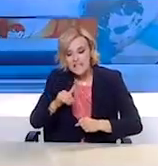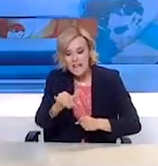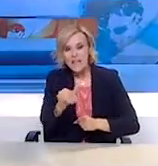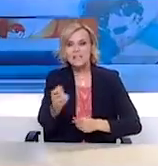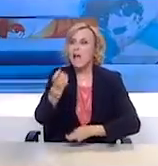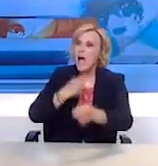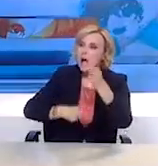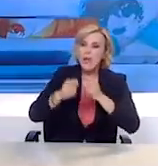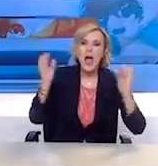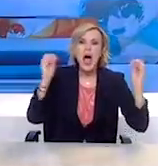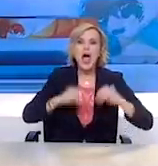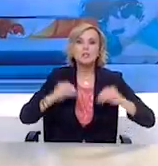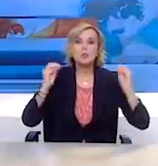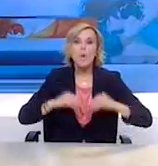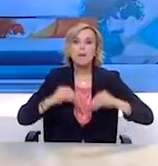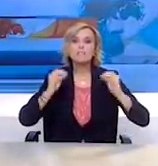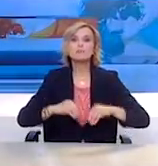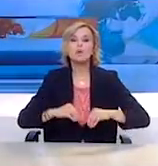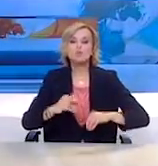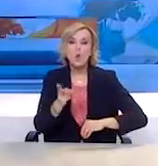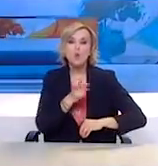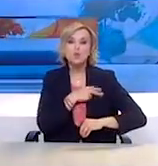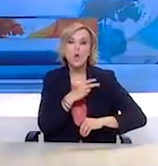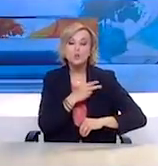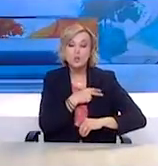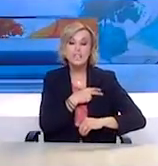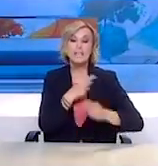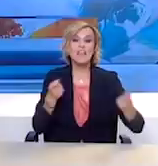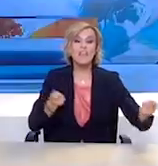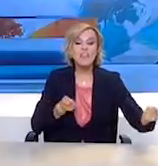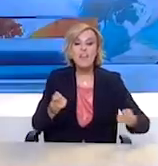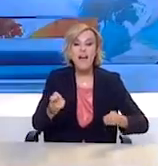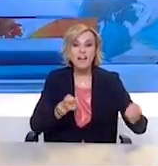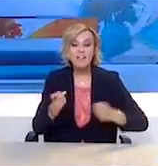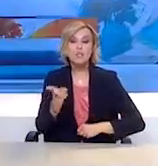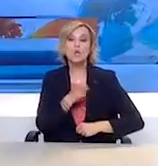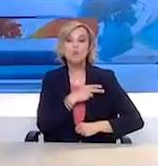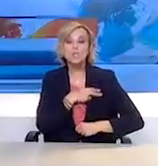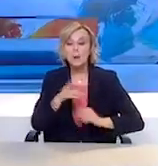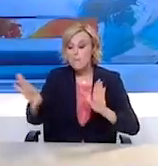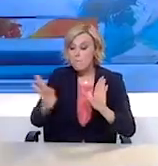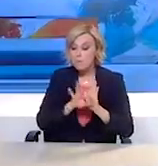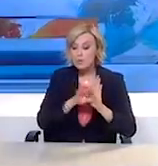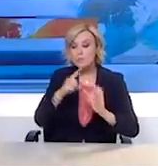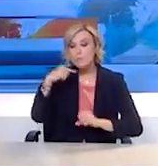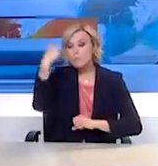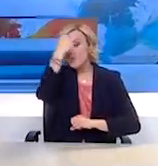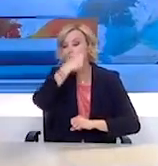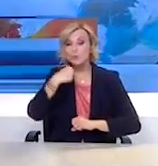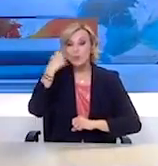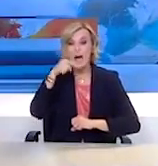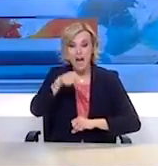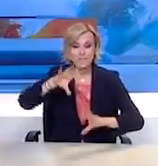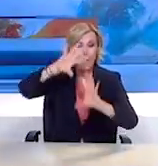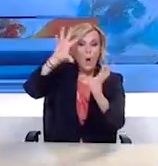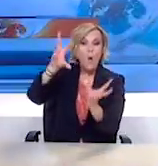εξοπλισμό, στελεχώνουμε το σύστημα υγείας με το απαραίτητο προσωπικό. Και επιτρέψτε μου να πω ότι όλα αυτά